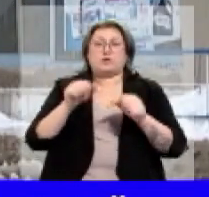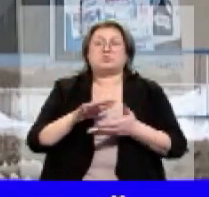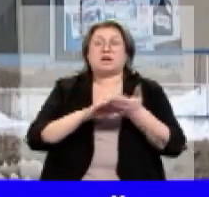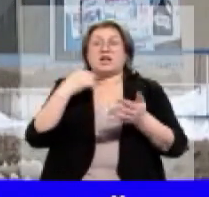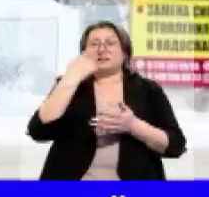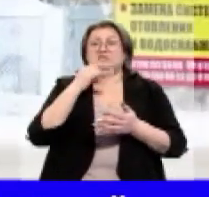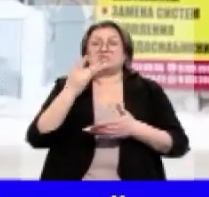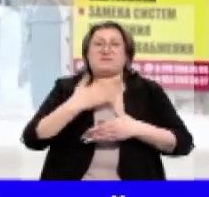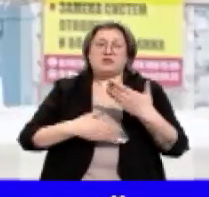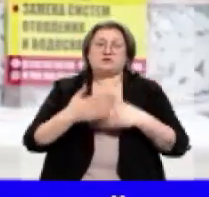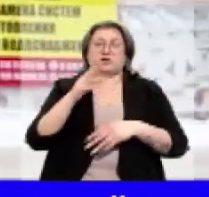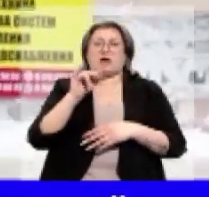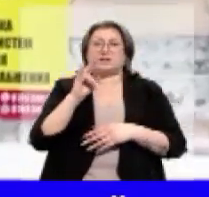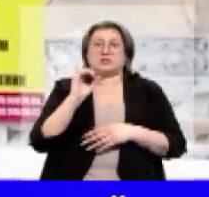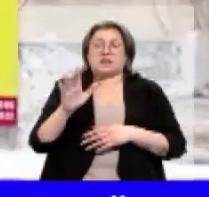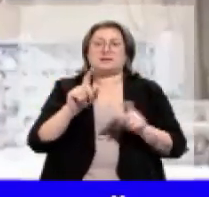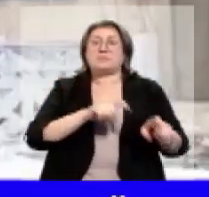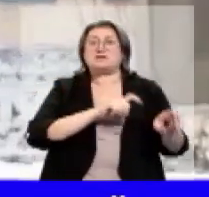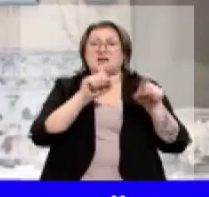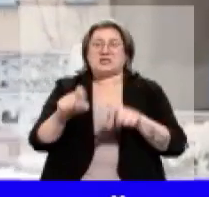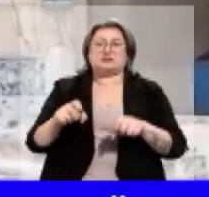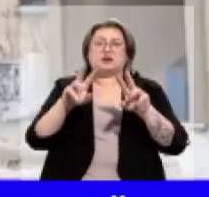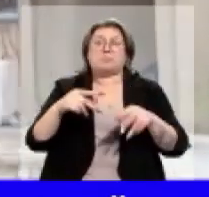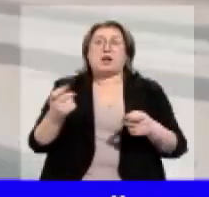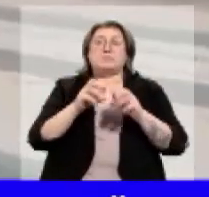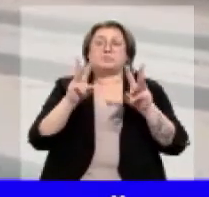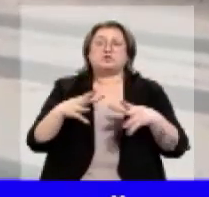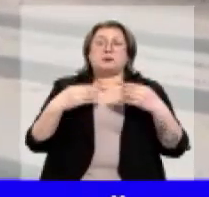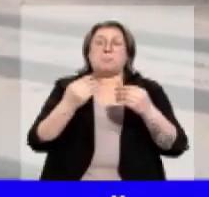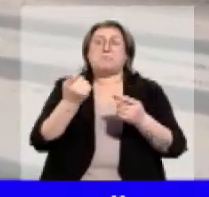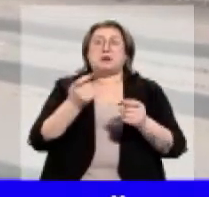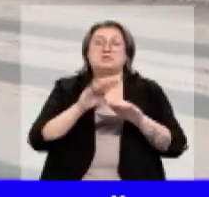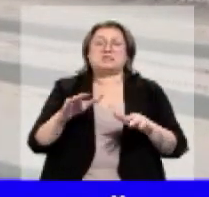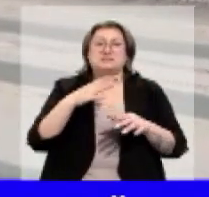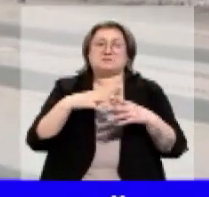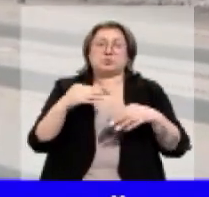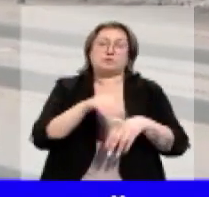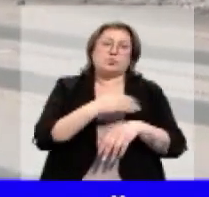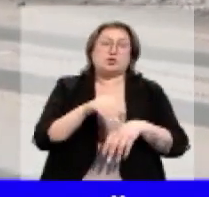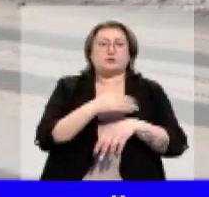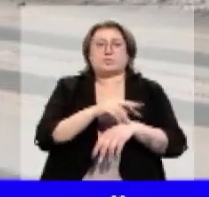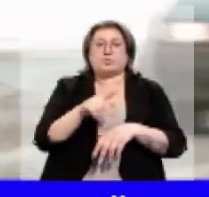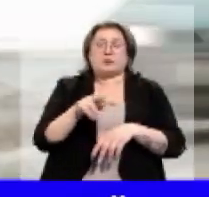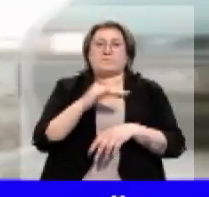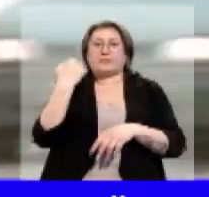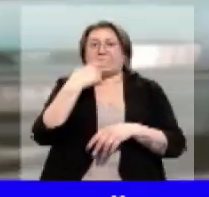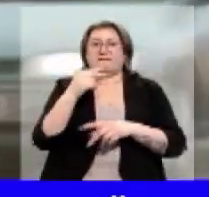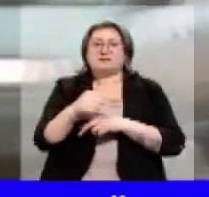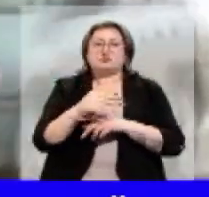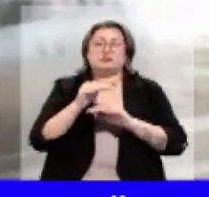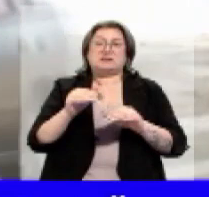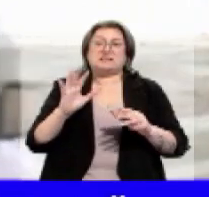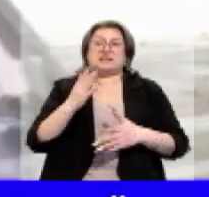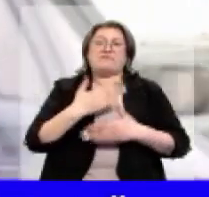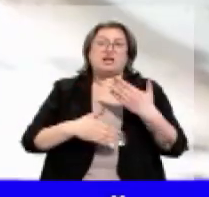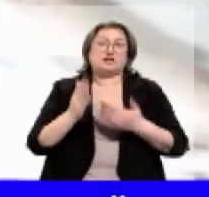подать лица с инвалидностью, кандасы, переселенцы, члены малообеспеченных и многодетных семей, то есть супруг или же супруга, лица, воспитывающие